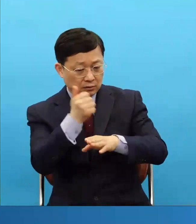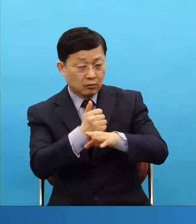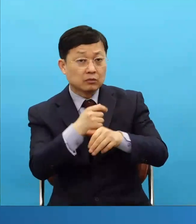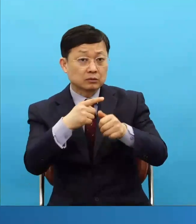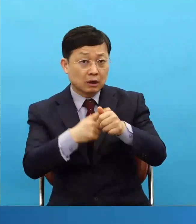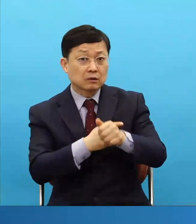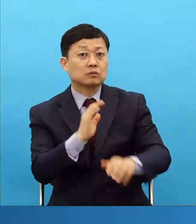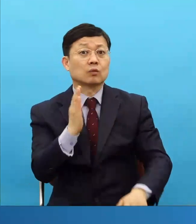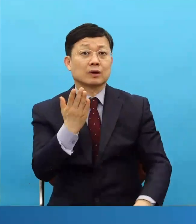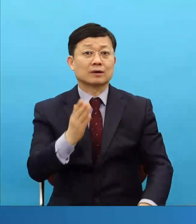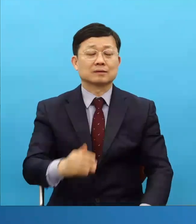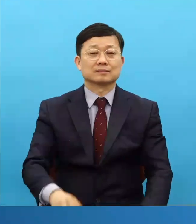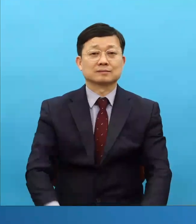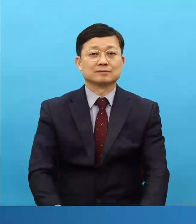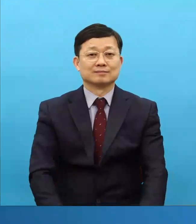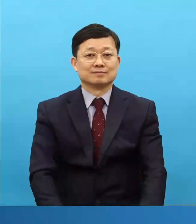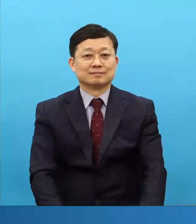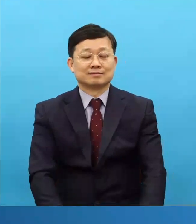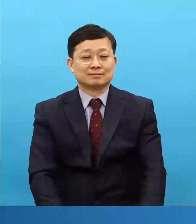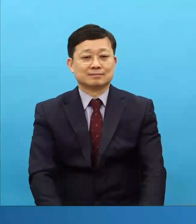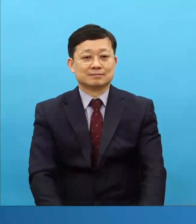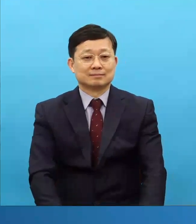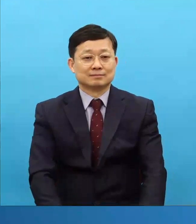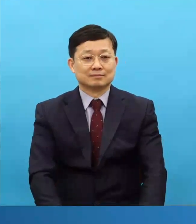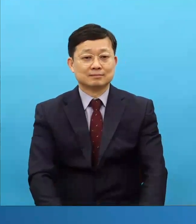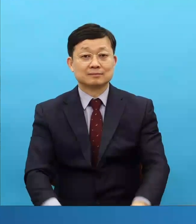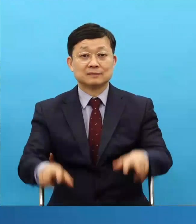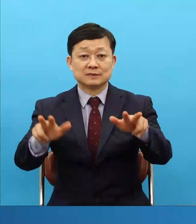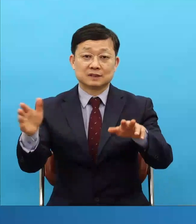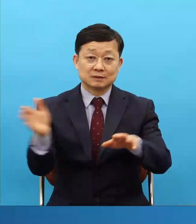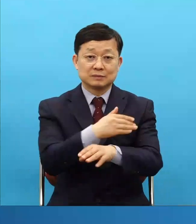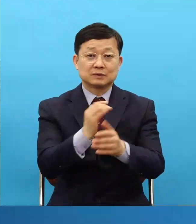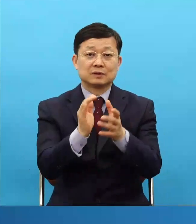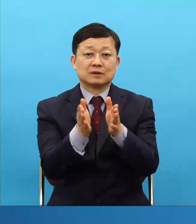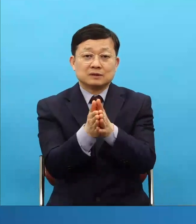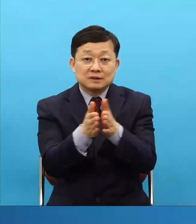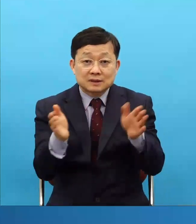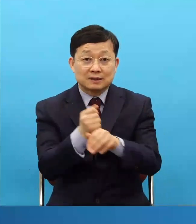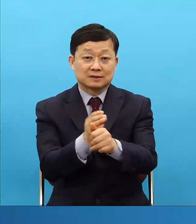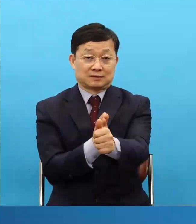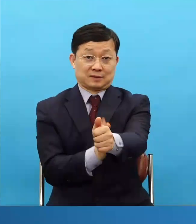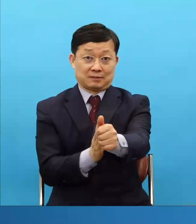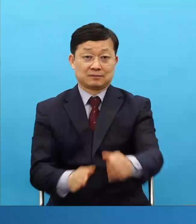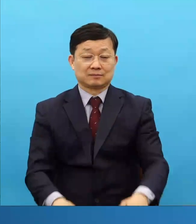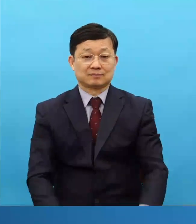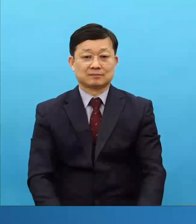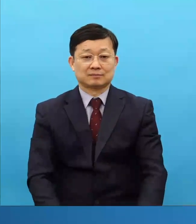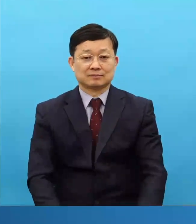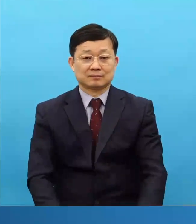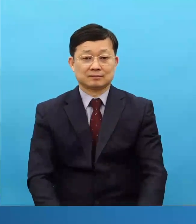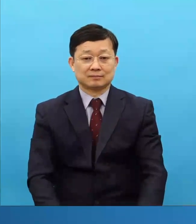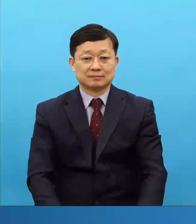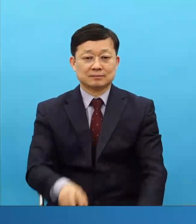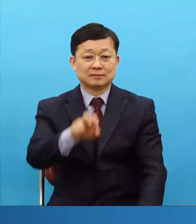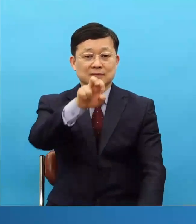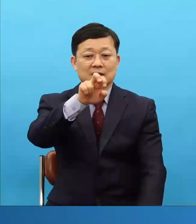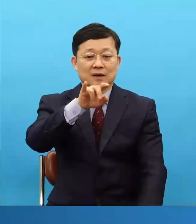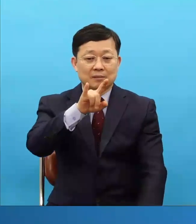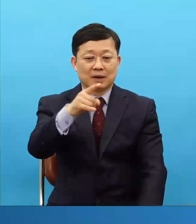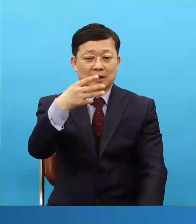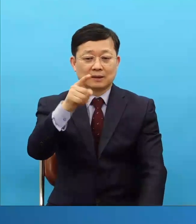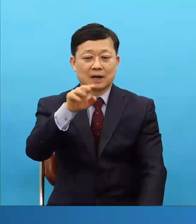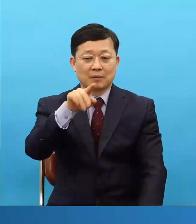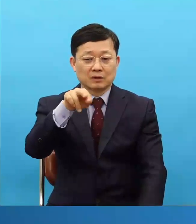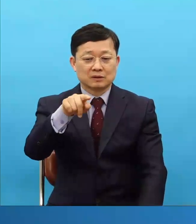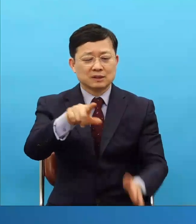enjoying this prayer, then those answers will absolutely follow. 지금부터 So 시작하시기 바랍니다. starting now, begin this. 왜냐 이런 시대 와요. Why? Because this kind of age